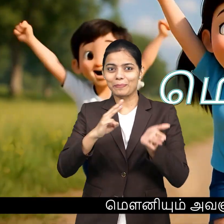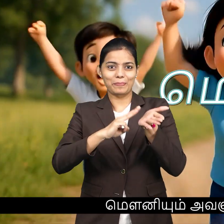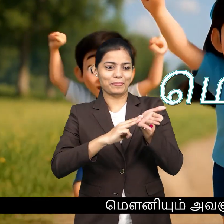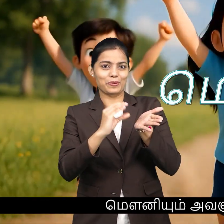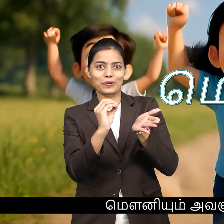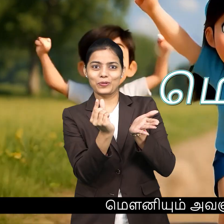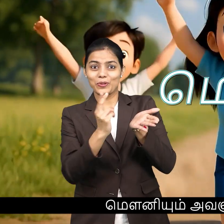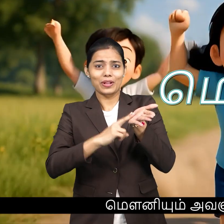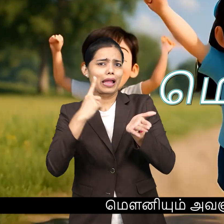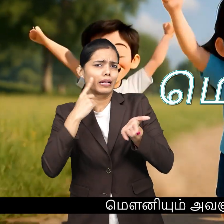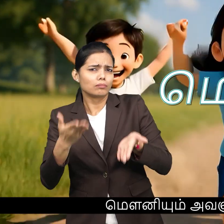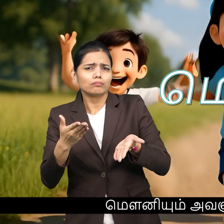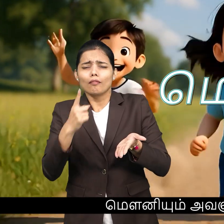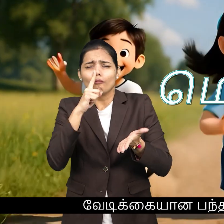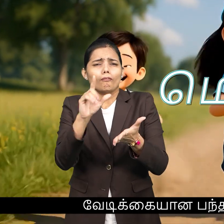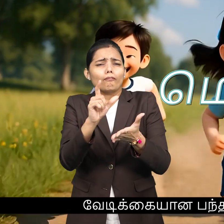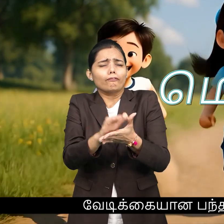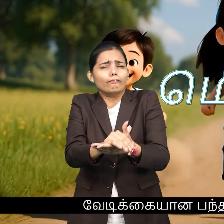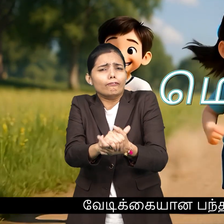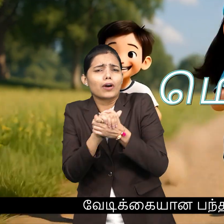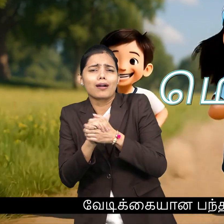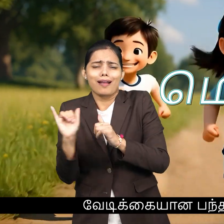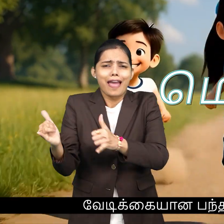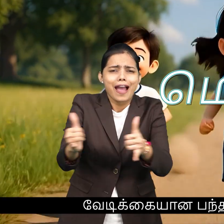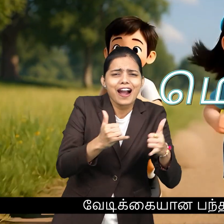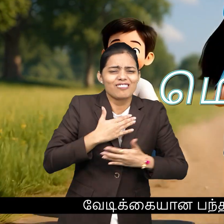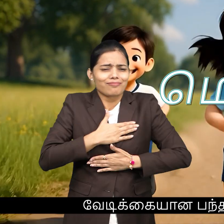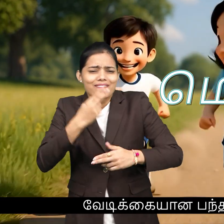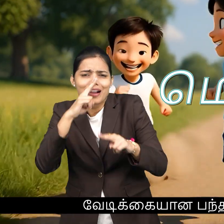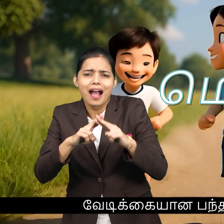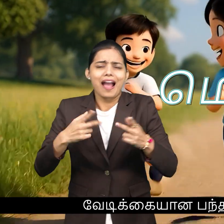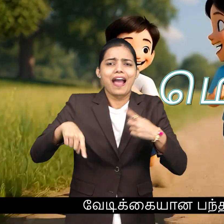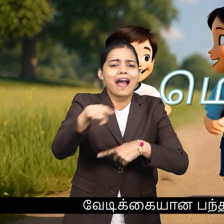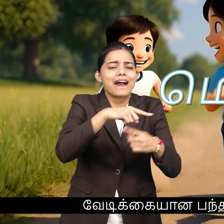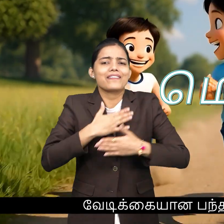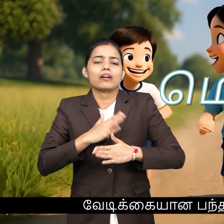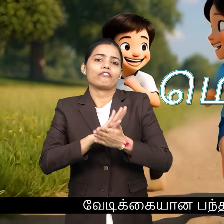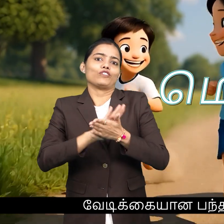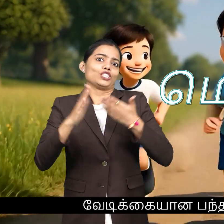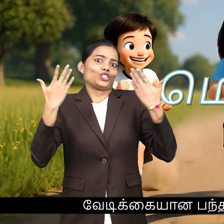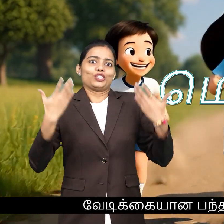மௌனியும் அவளுடைய தோழிகளும் ஒரு வேடிக்கையான பந்தயத்தை முடித்தார்கள்.